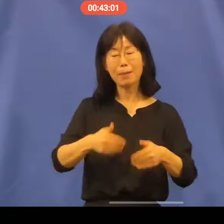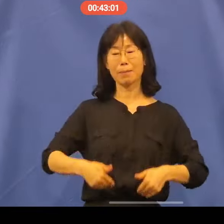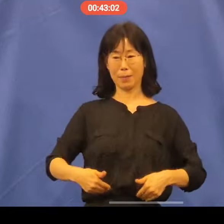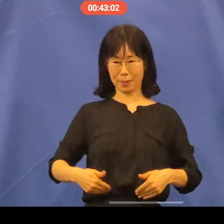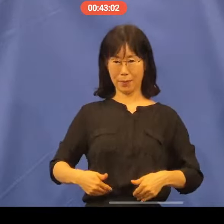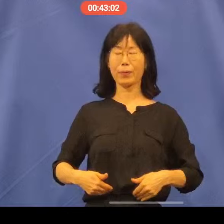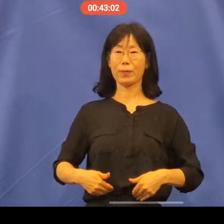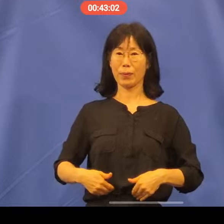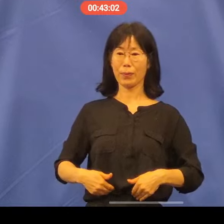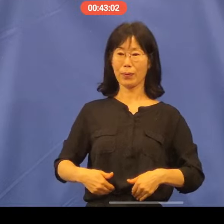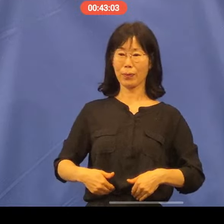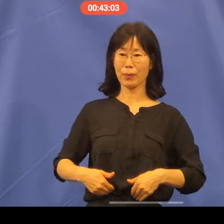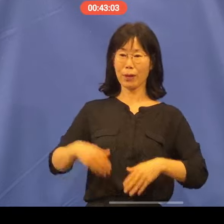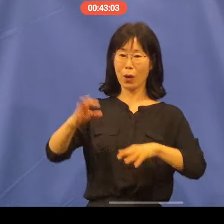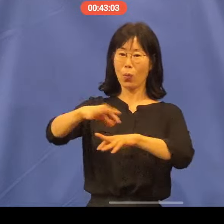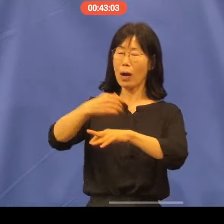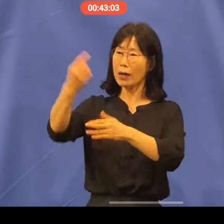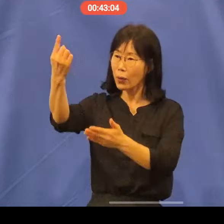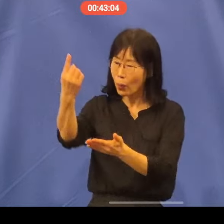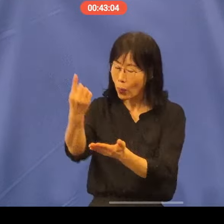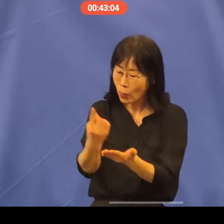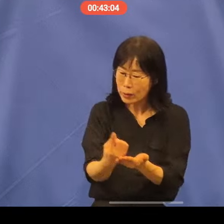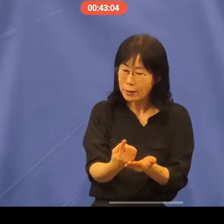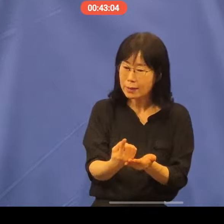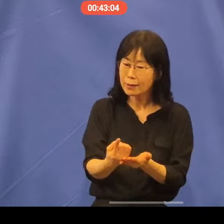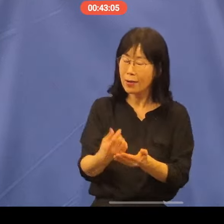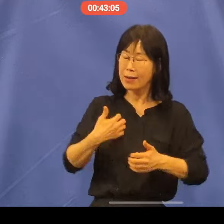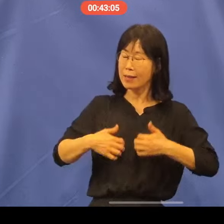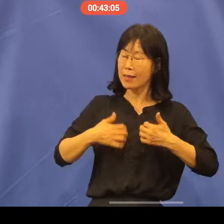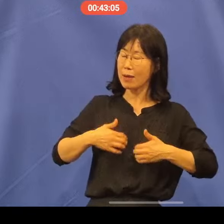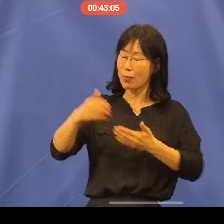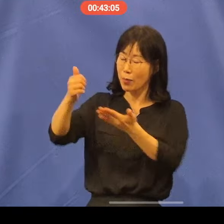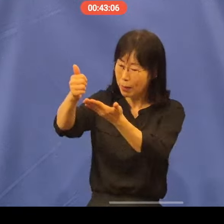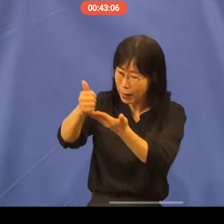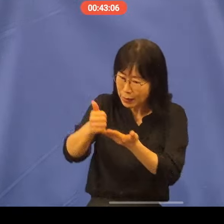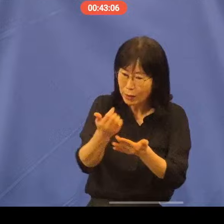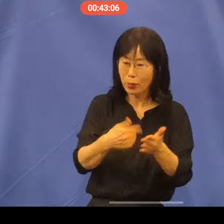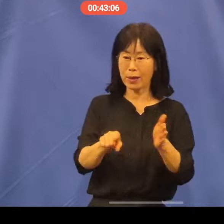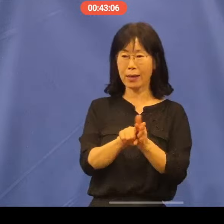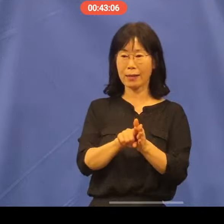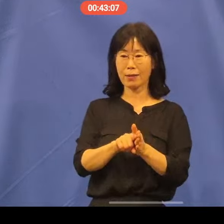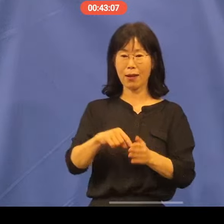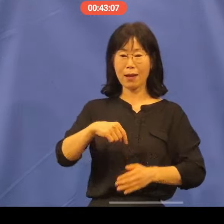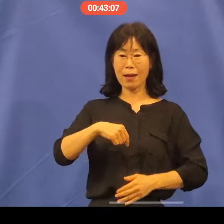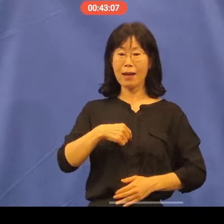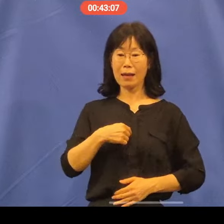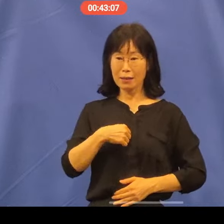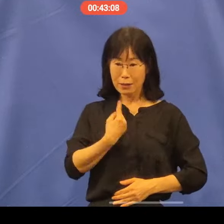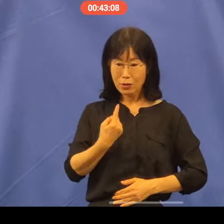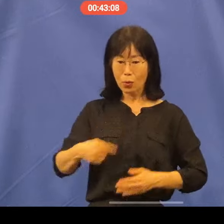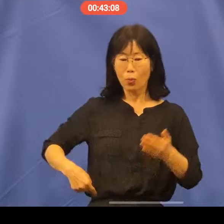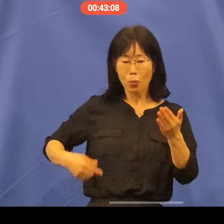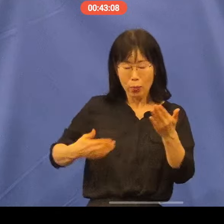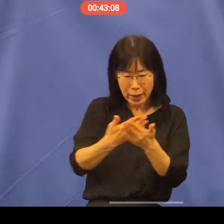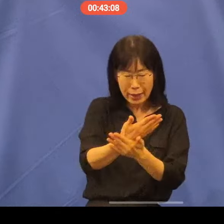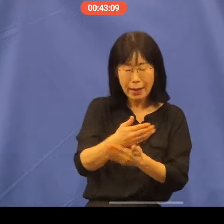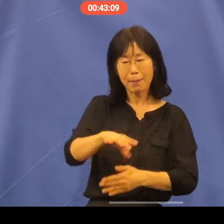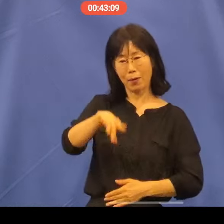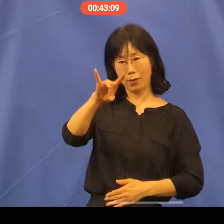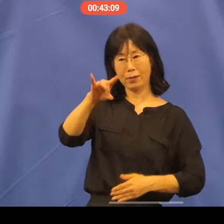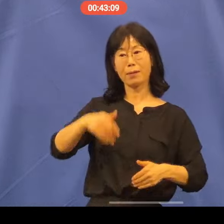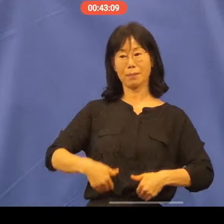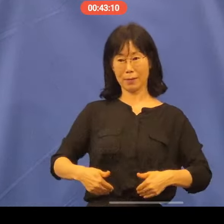행차를 맞이하는, 준비하는 거잖아요. 여러분, 하나님을 계속 찬양한다면 그것은 하나님을 기쁘시게 하는 것일 뿐만